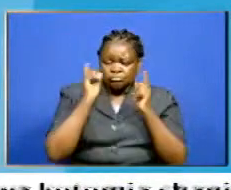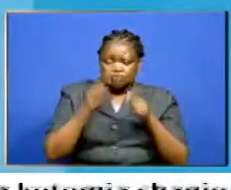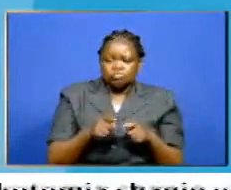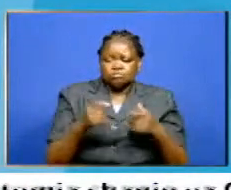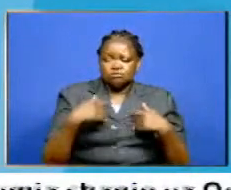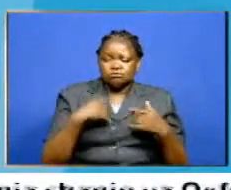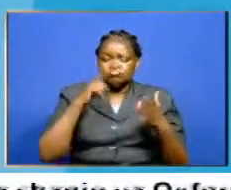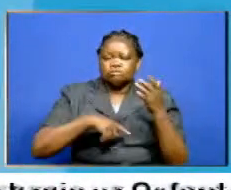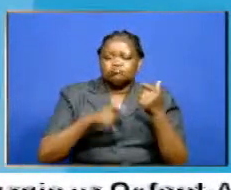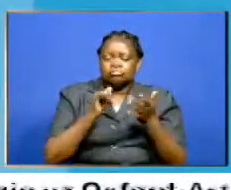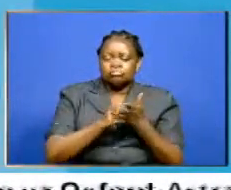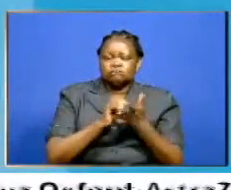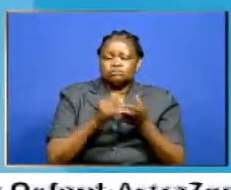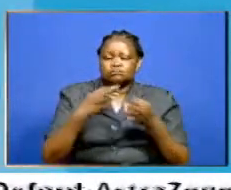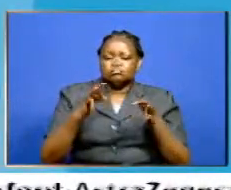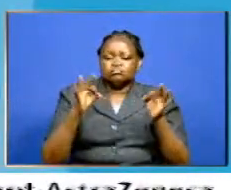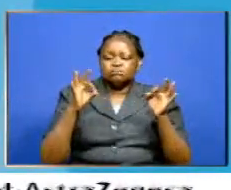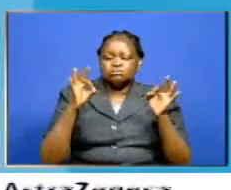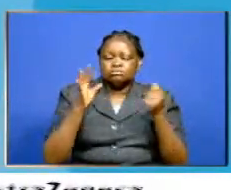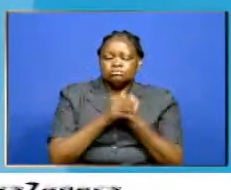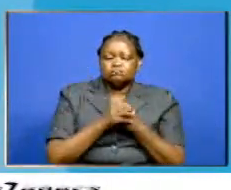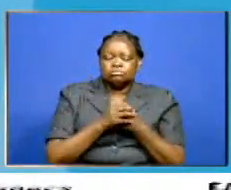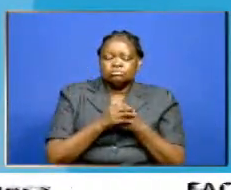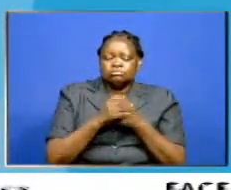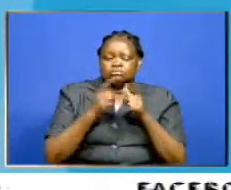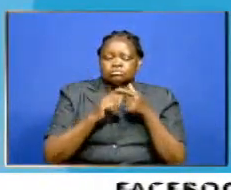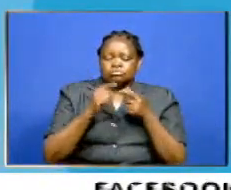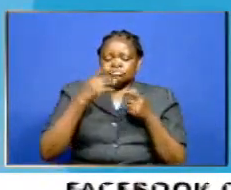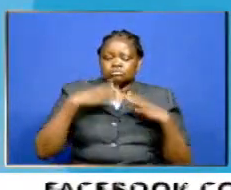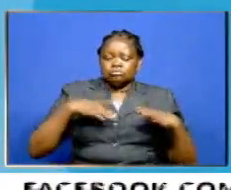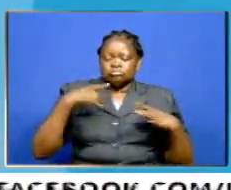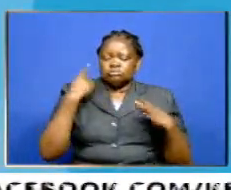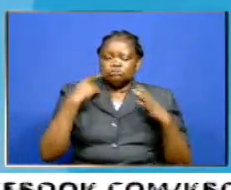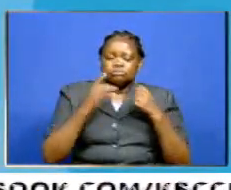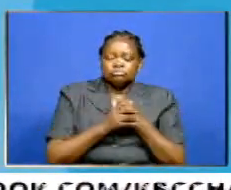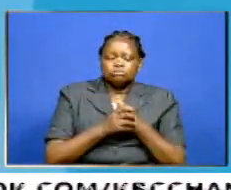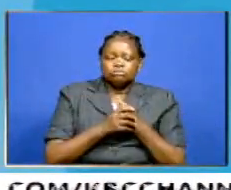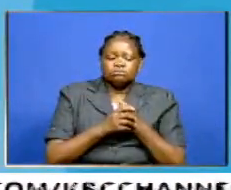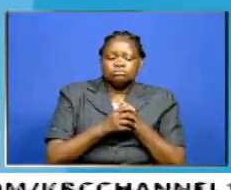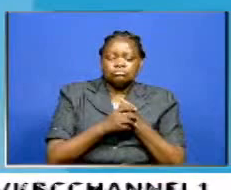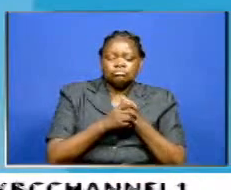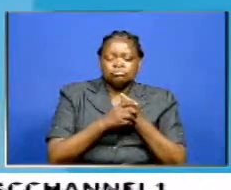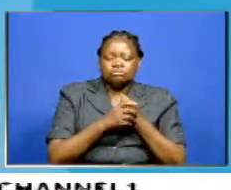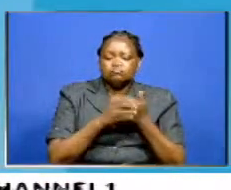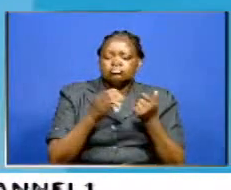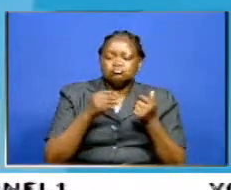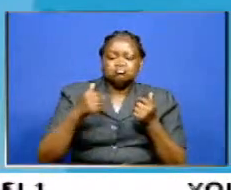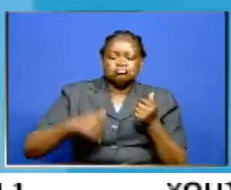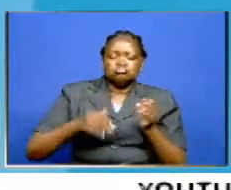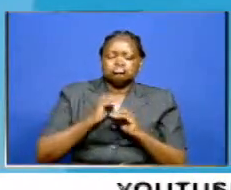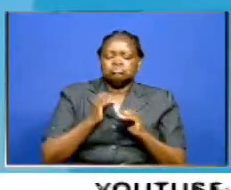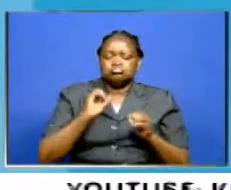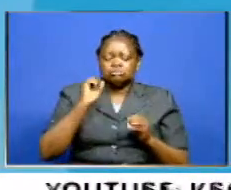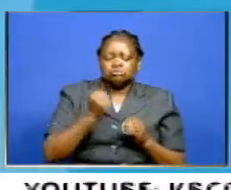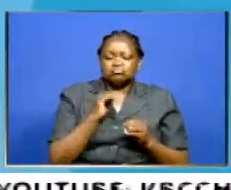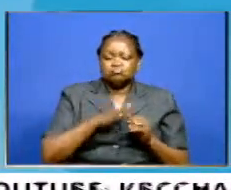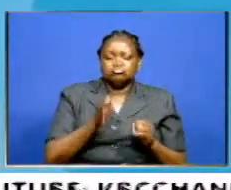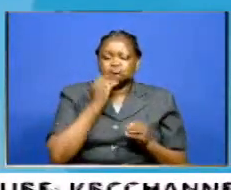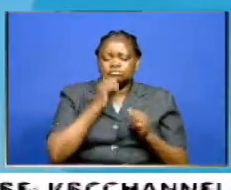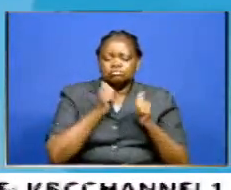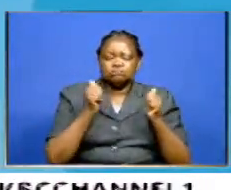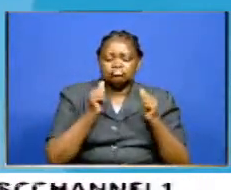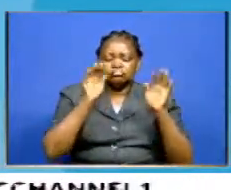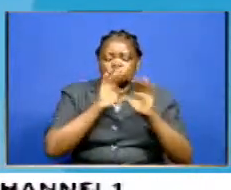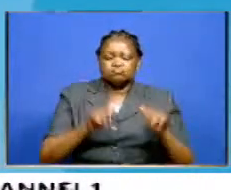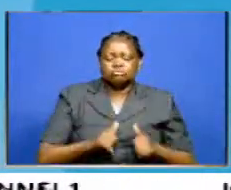ni kwamba ako free, kwa sababu tuseme mtu ambaye hawisi njaa, at least umeamka asubuhi umekula kitu, maisha yako yako